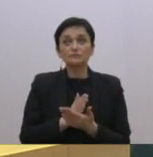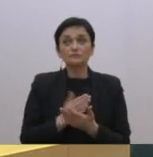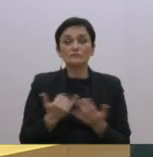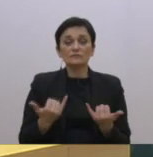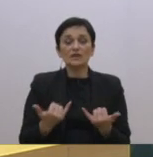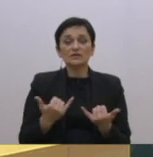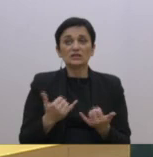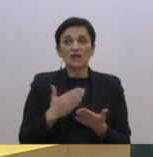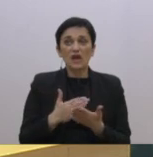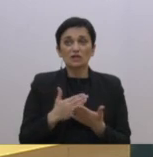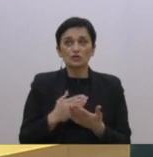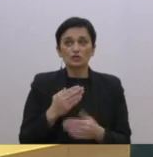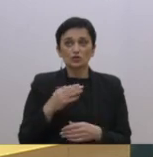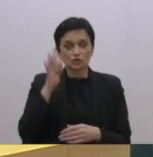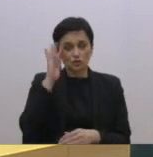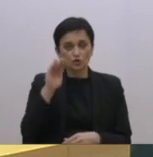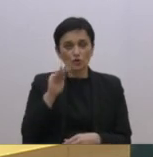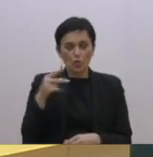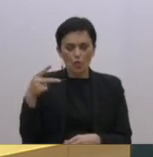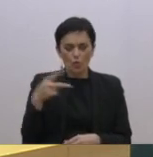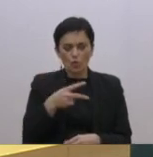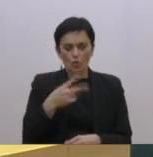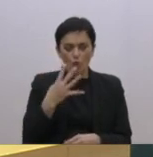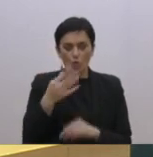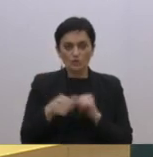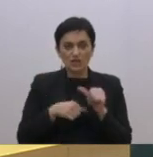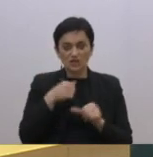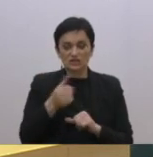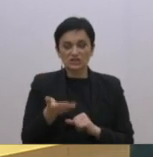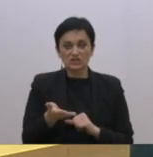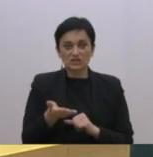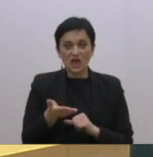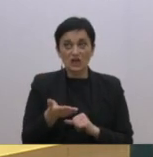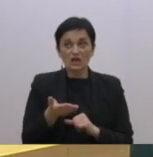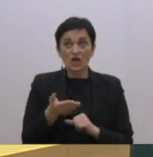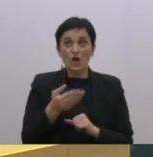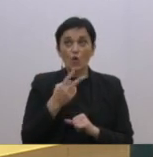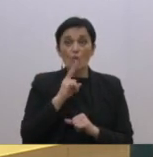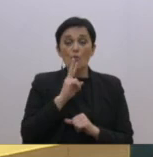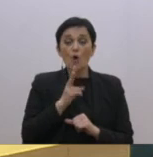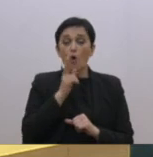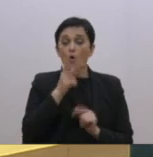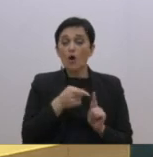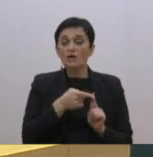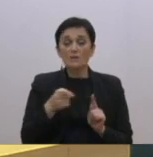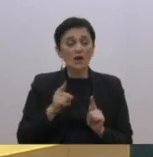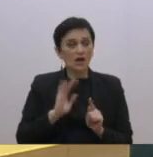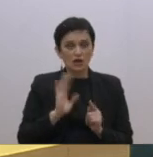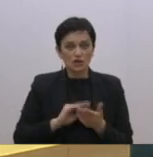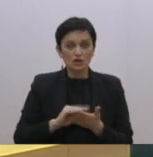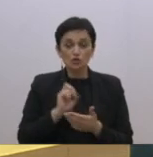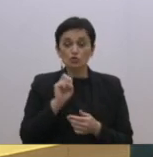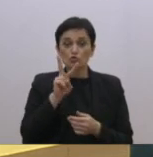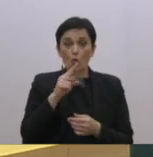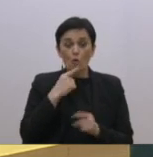დღეს არის ორი კიდევ ერთხელ შეგახსენებ 2024 წელი და არათუ მეორე და მესამე წელი კიდევ ერთხელ გემეორებთ 12